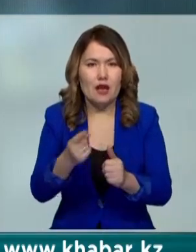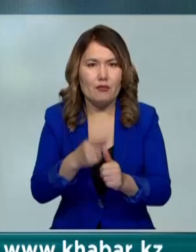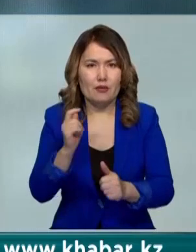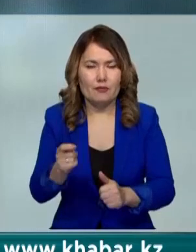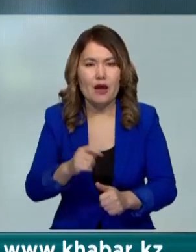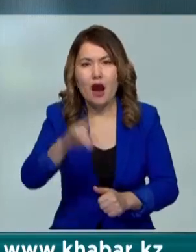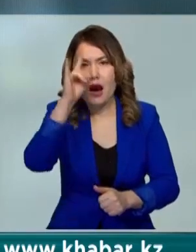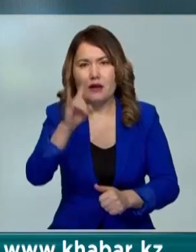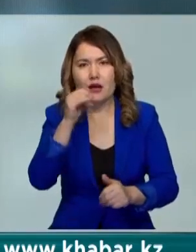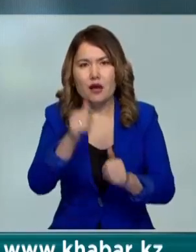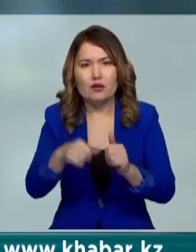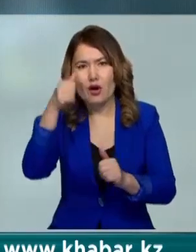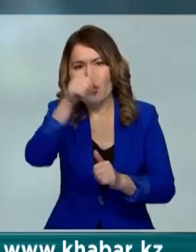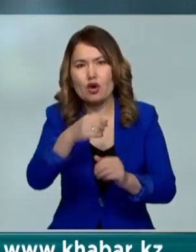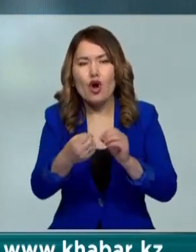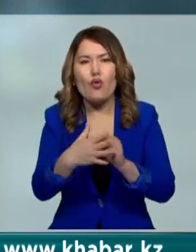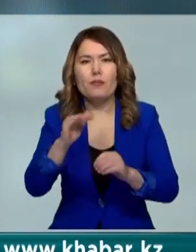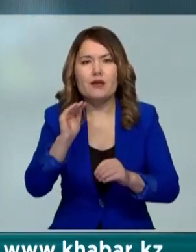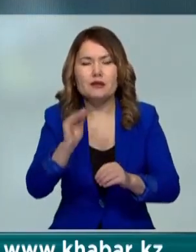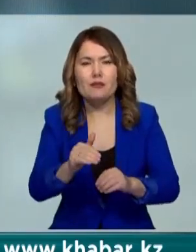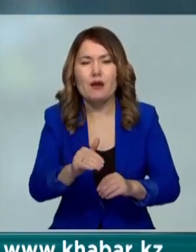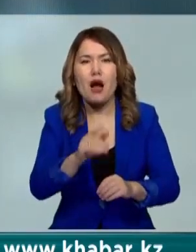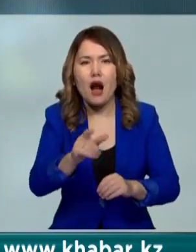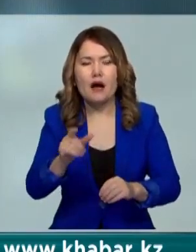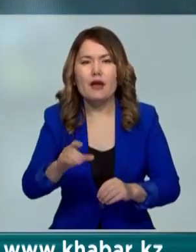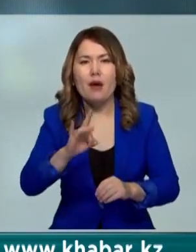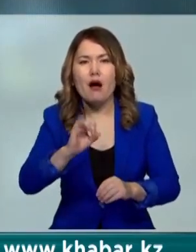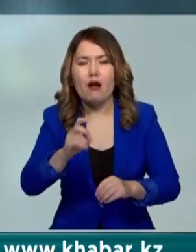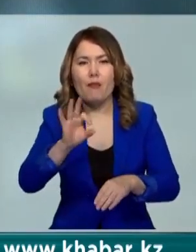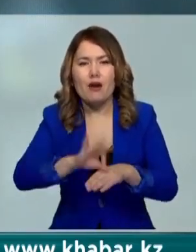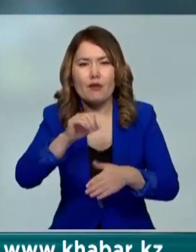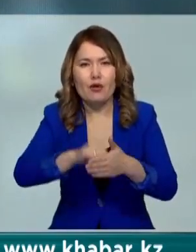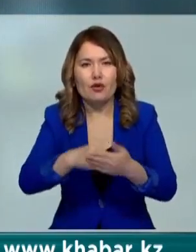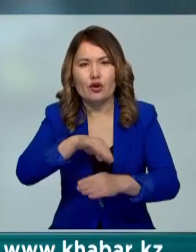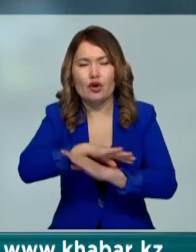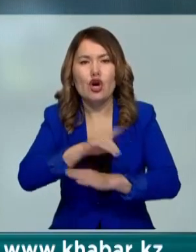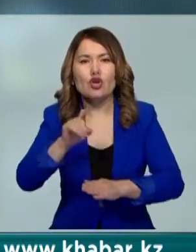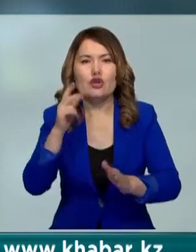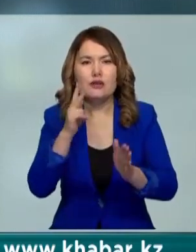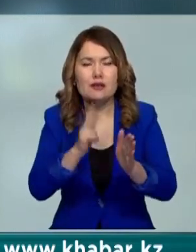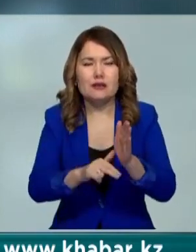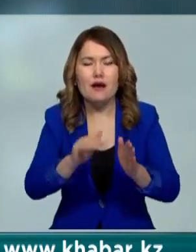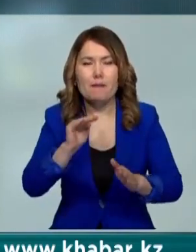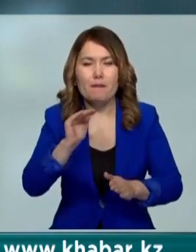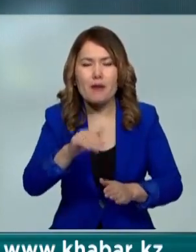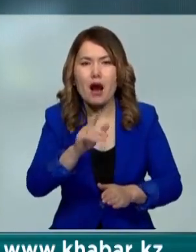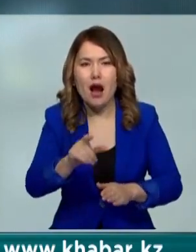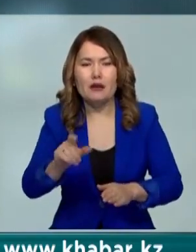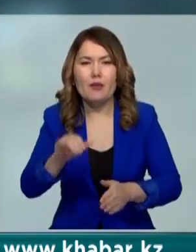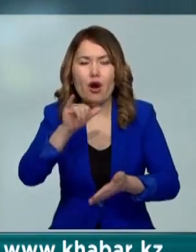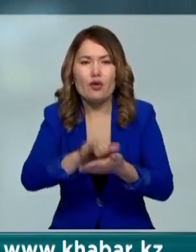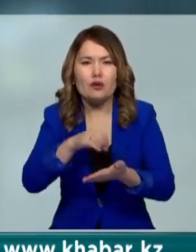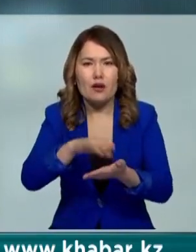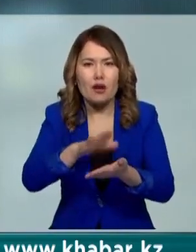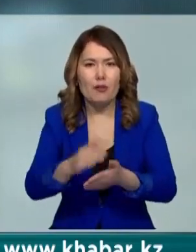Елімізде жыл сайын 15 мыңға жуық адам обырдан көз жұмады, ал 180 мыңға тарта азамат диспансерлік есепте тұр.